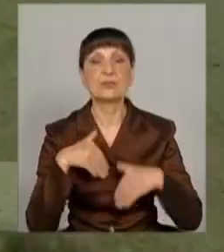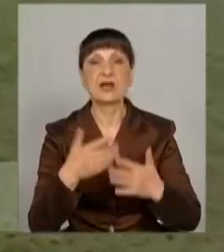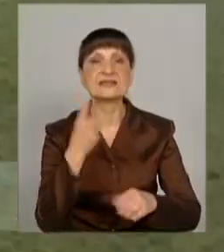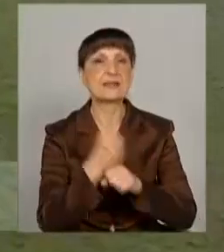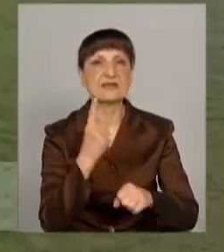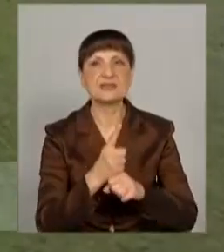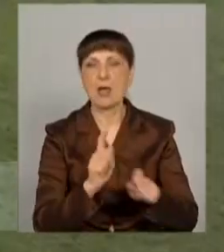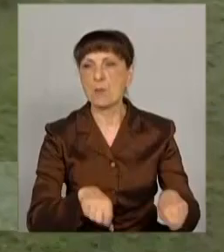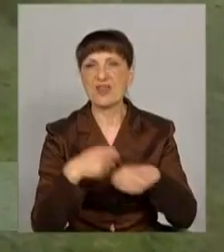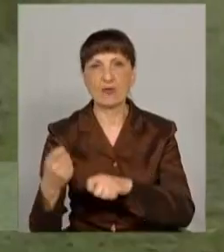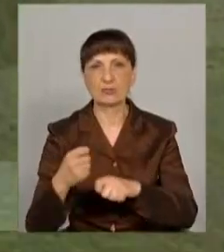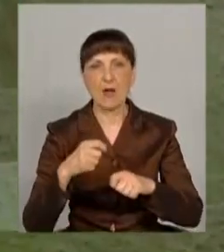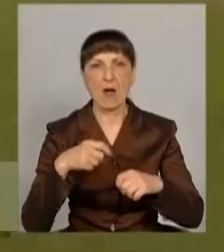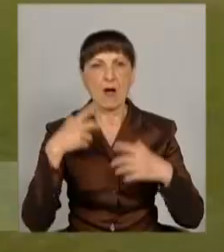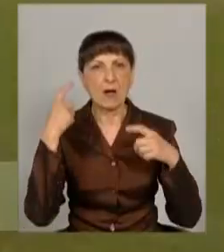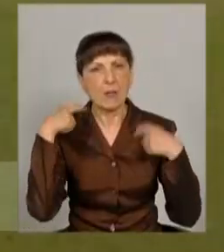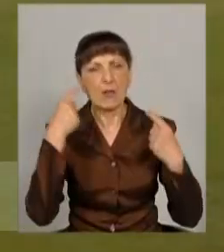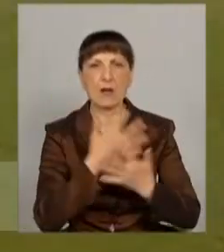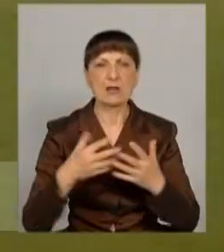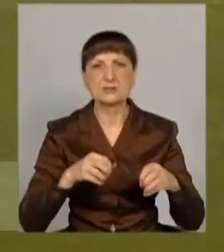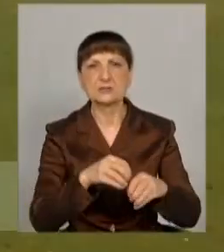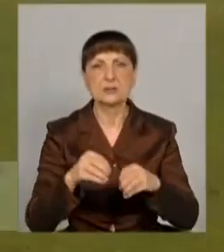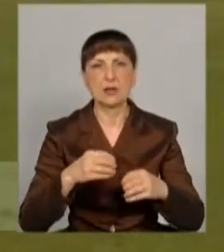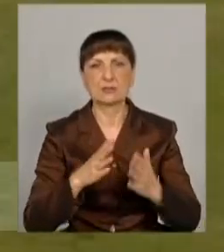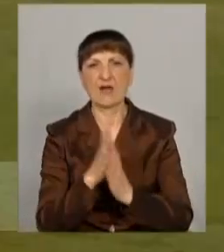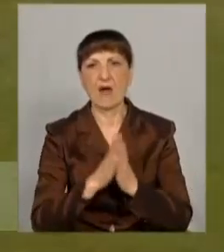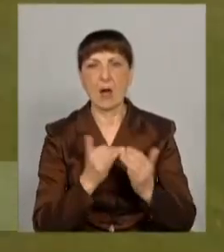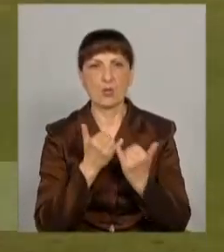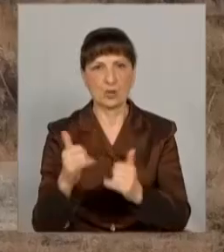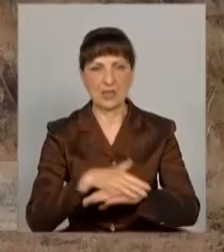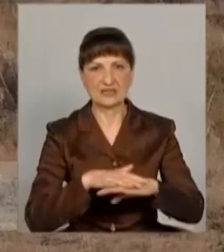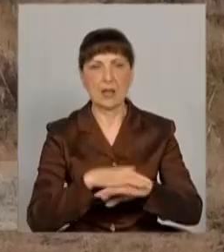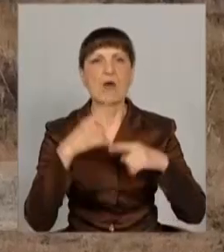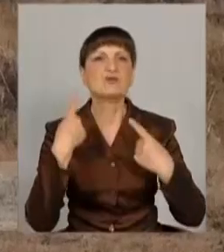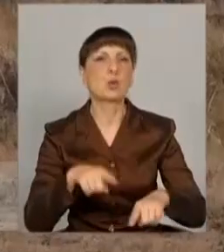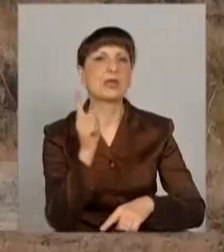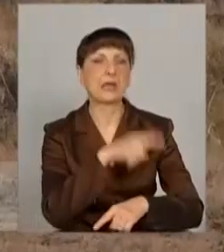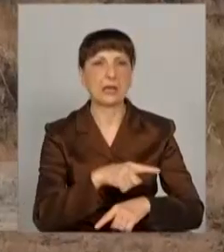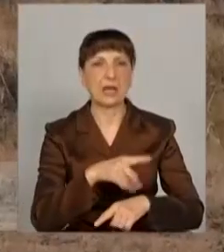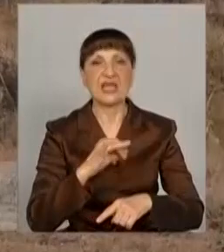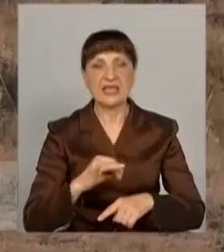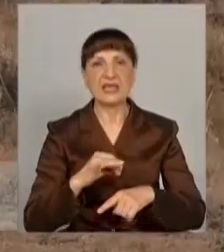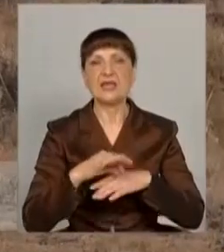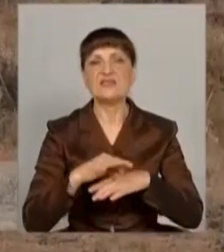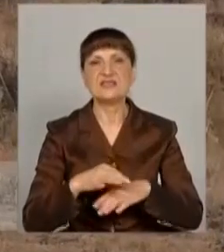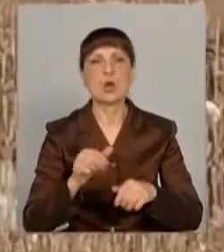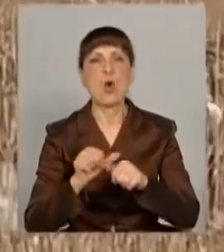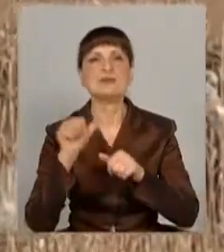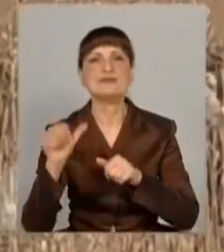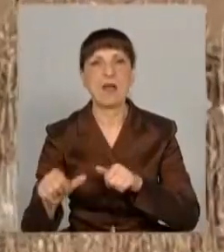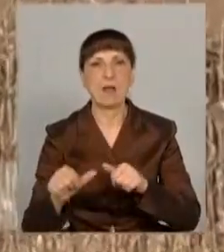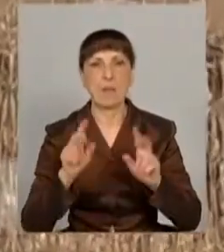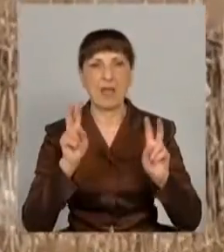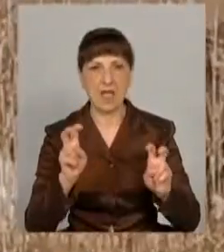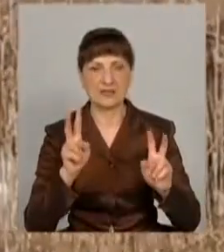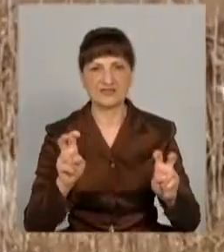перевод пастбищ, предназначенных для удовлетворения нужд населения, в другие виды сельхозугодий и ввести отдельное понятие